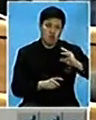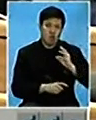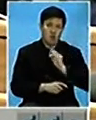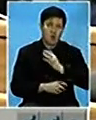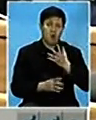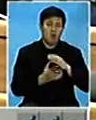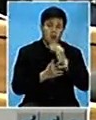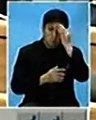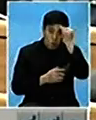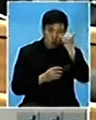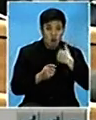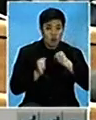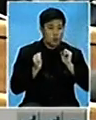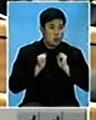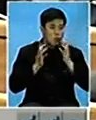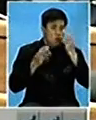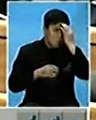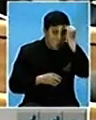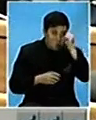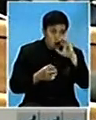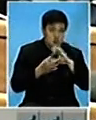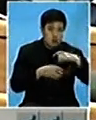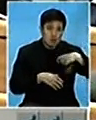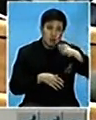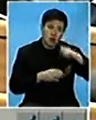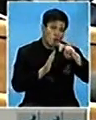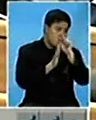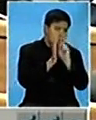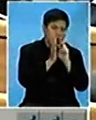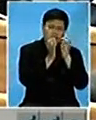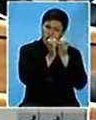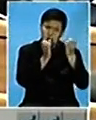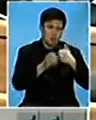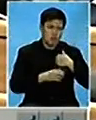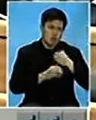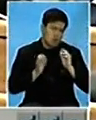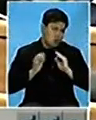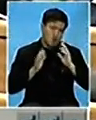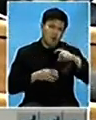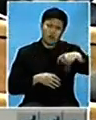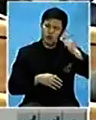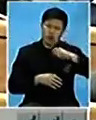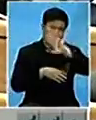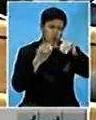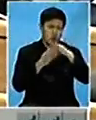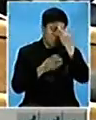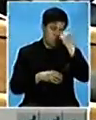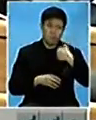ที่ผมไม่กลัวศาลรัฐธรรมนูญผมไม่กลัวศาลใดๆในประเทศเพราะผมมั่นใจว่าผมไม่กระทำความ